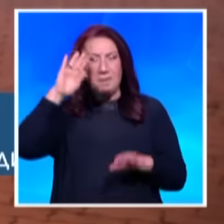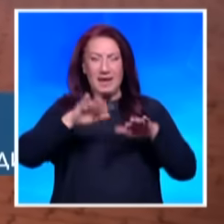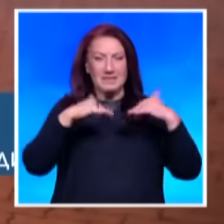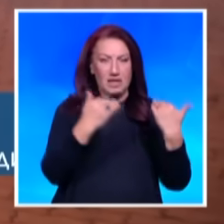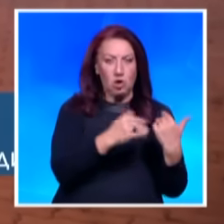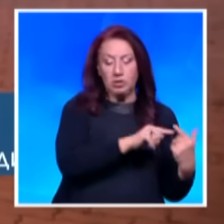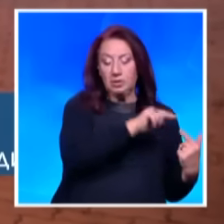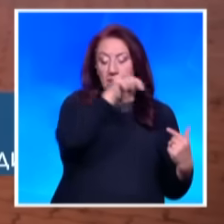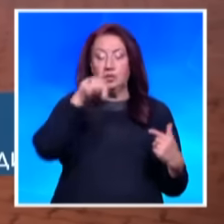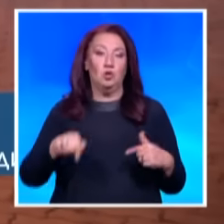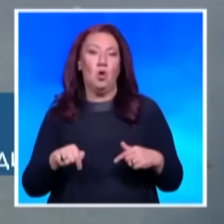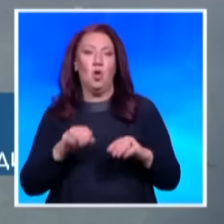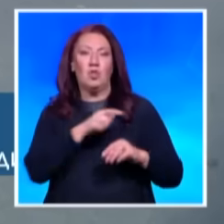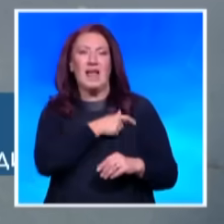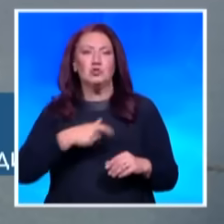се случи.